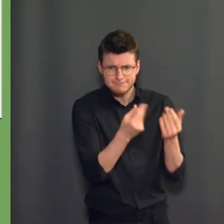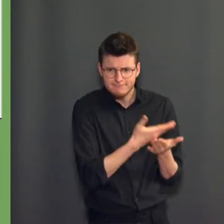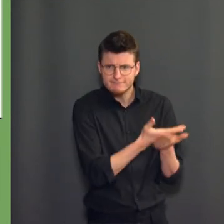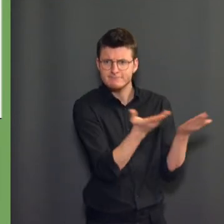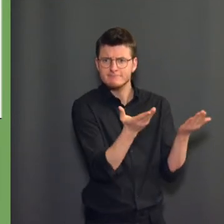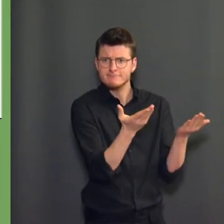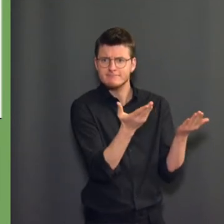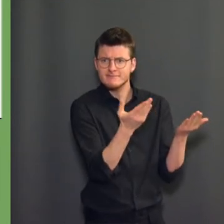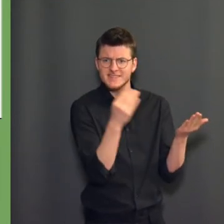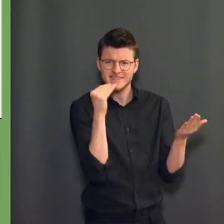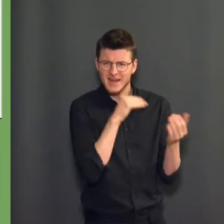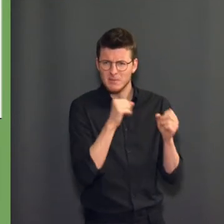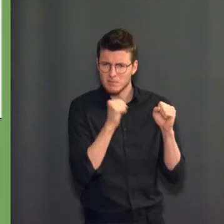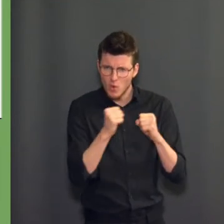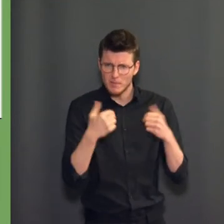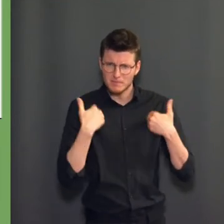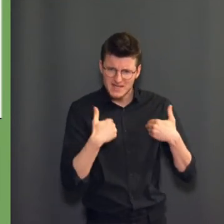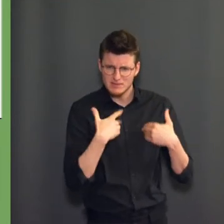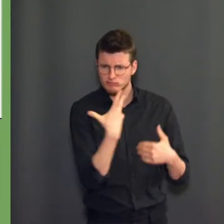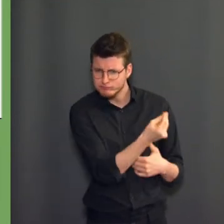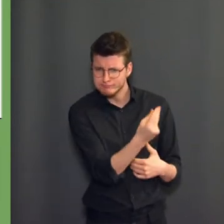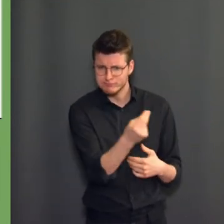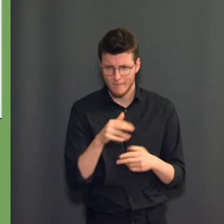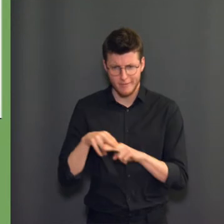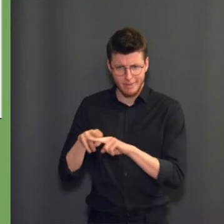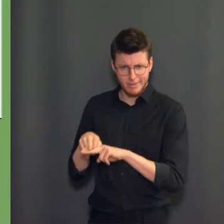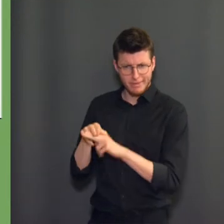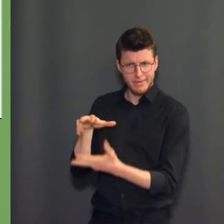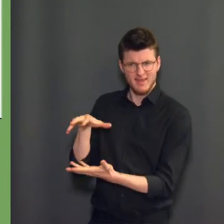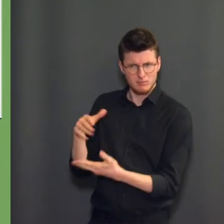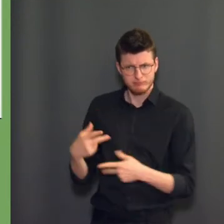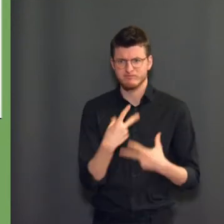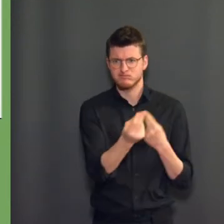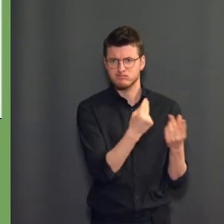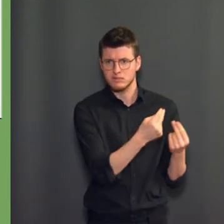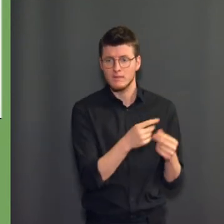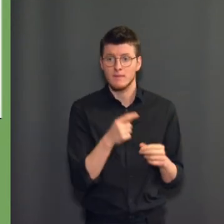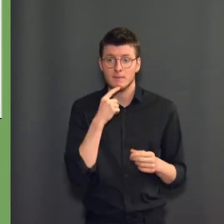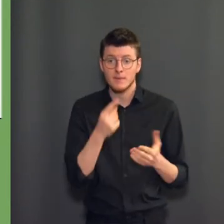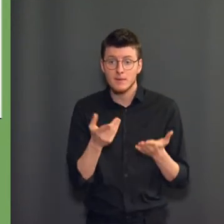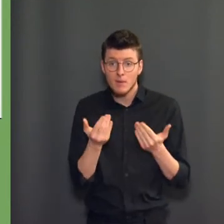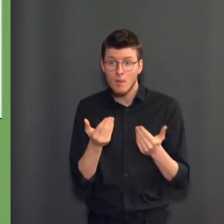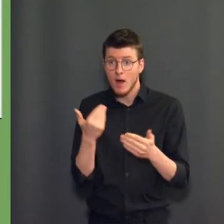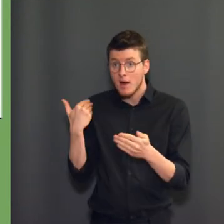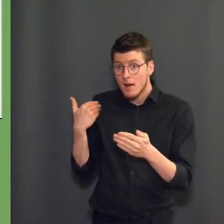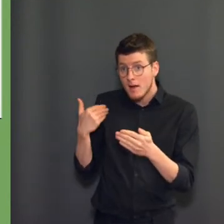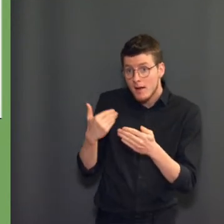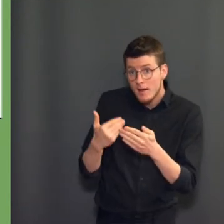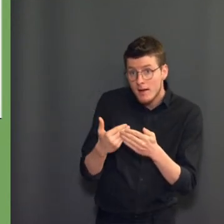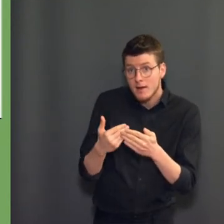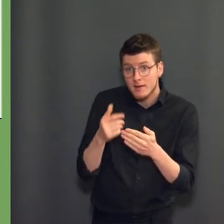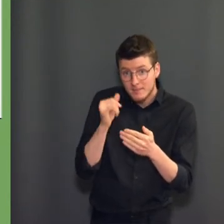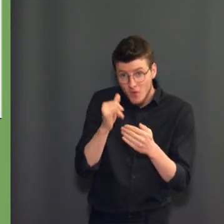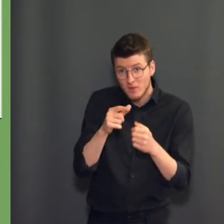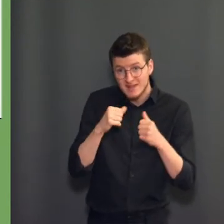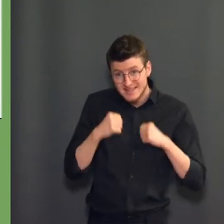Ondertussen moet je nog even doorbijten en de maatregelen blijven respecteren. Ook als je gevaccineerd